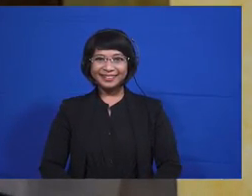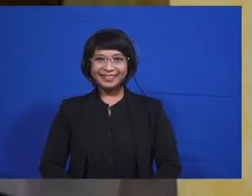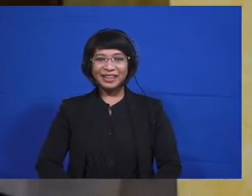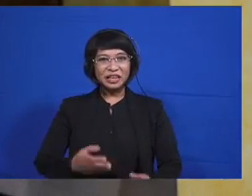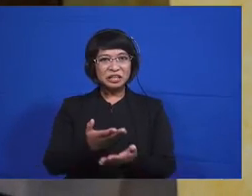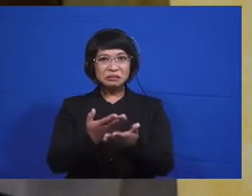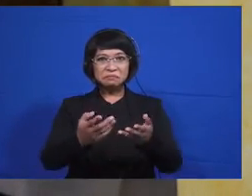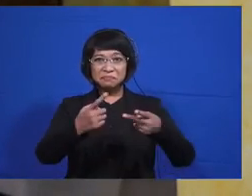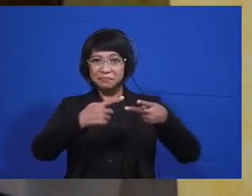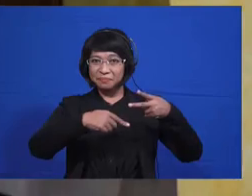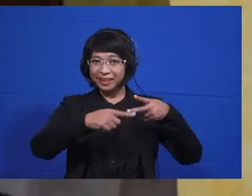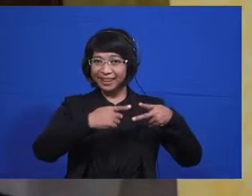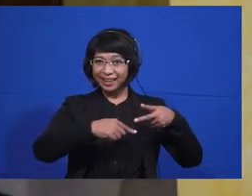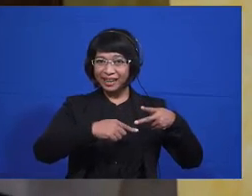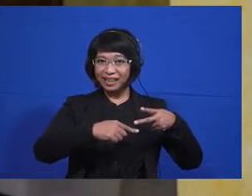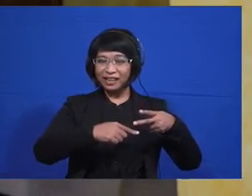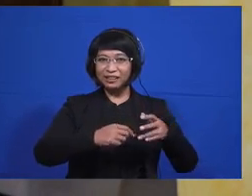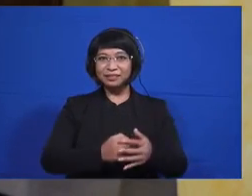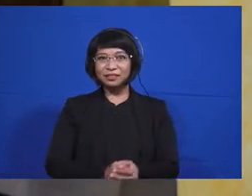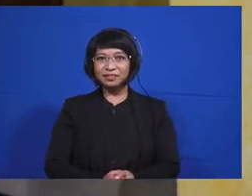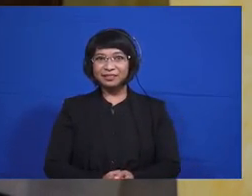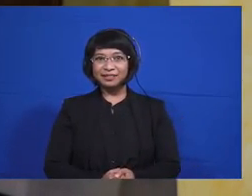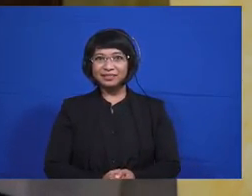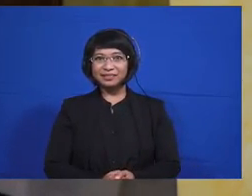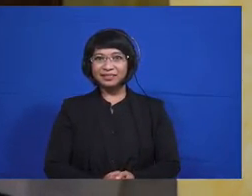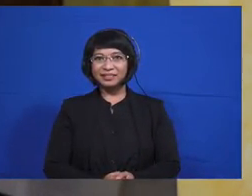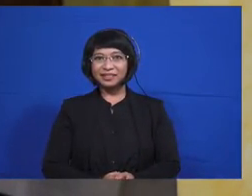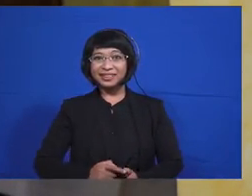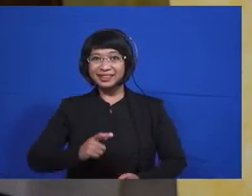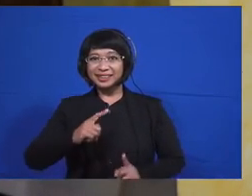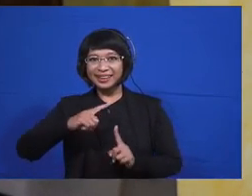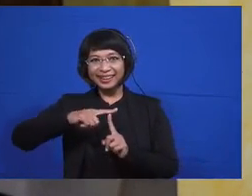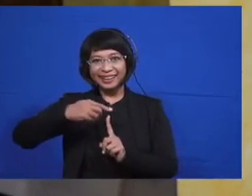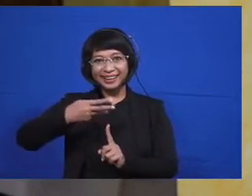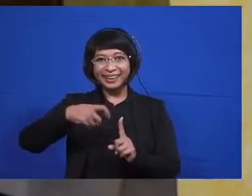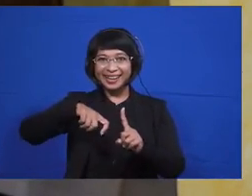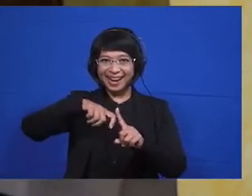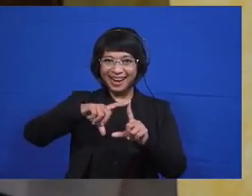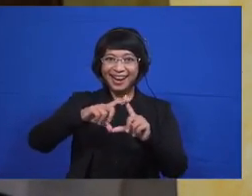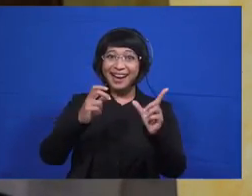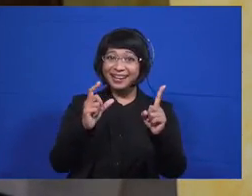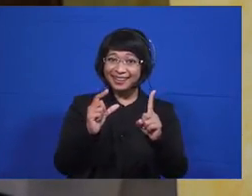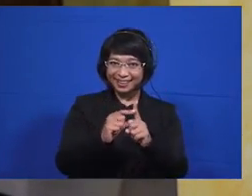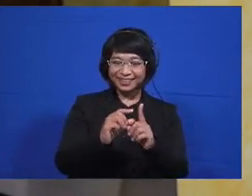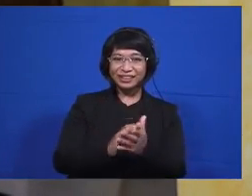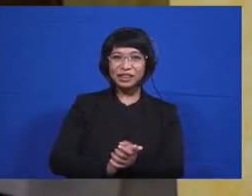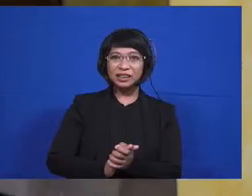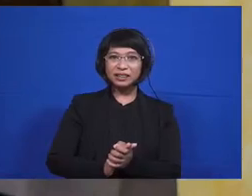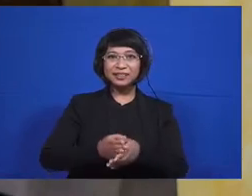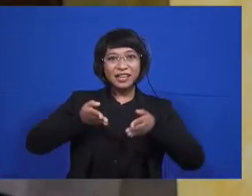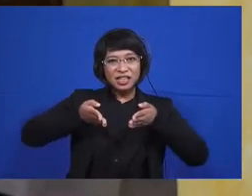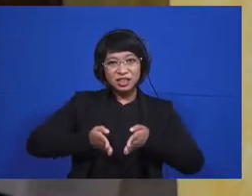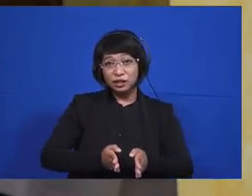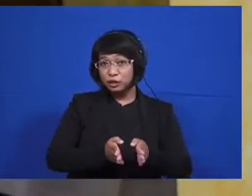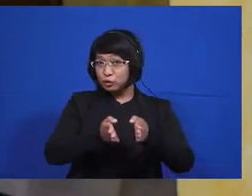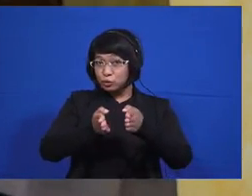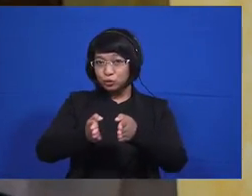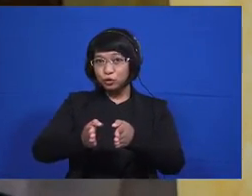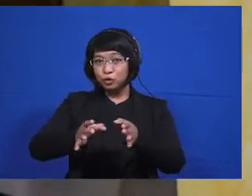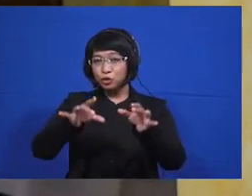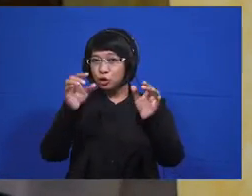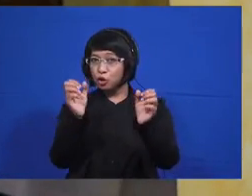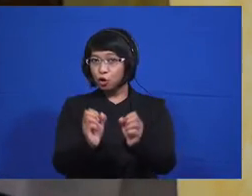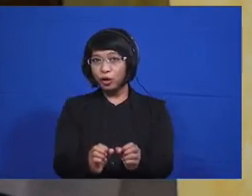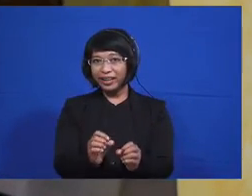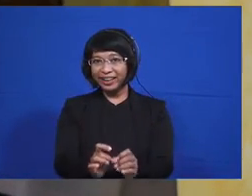Mereka dengan tekad bulat ingin membiarkan diri dituntun oleh roh, supaya